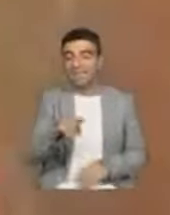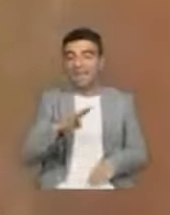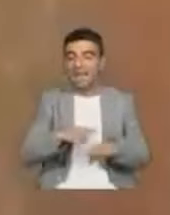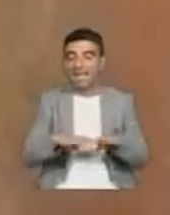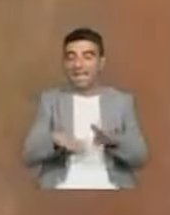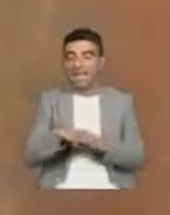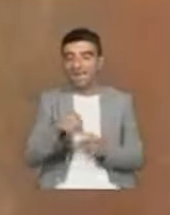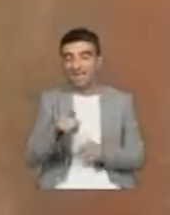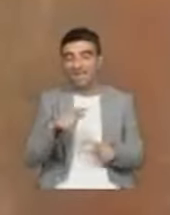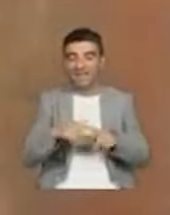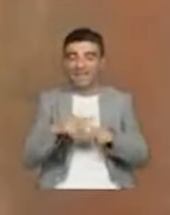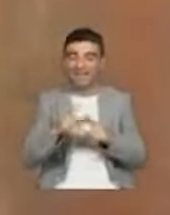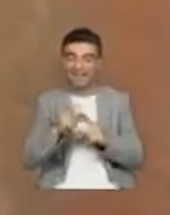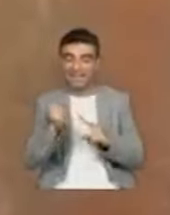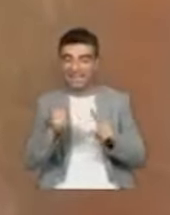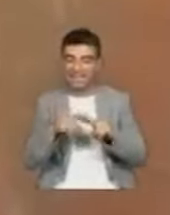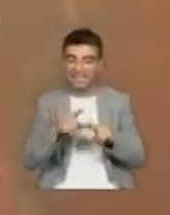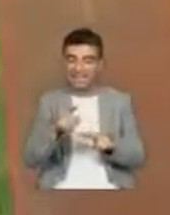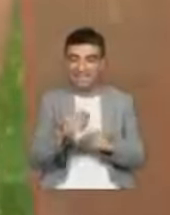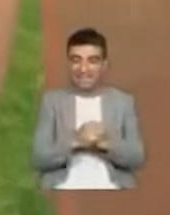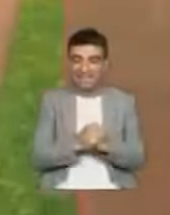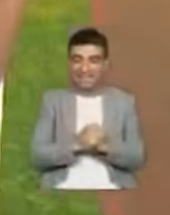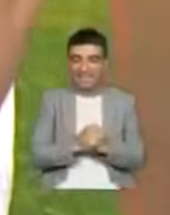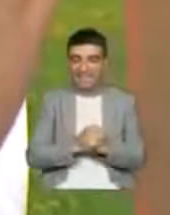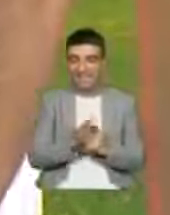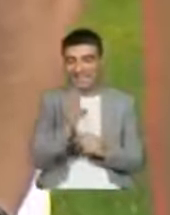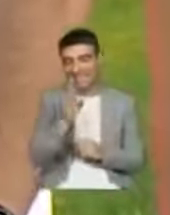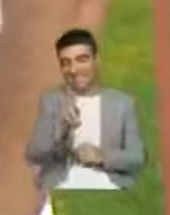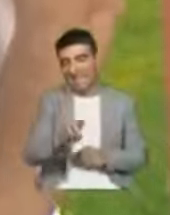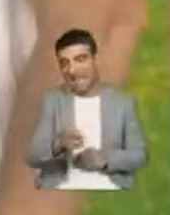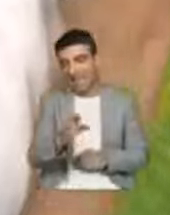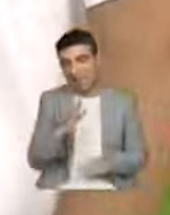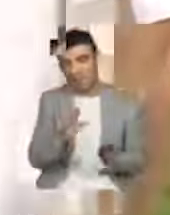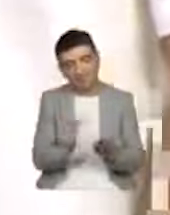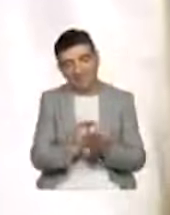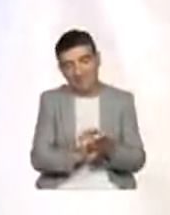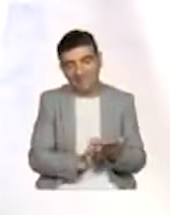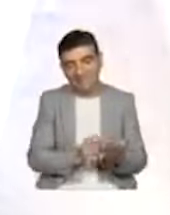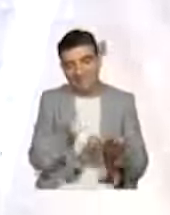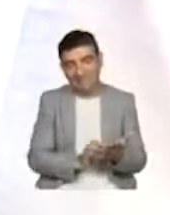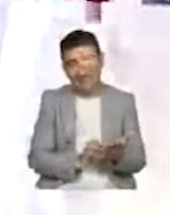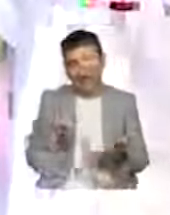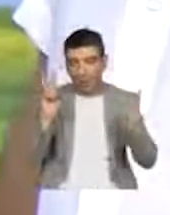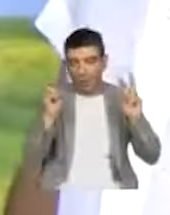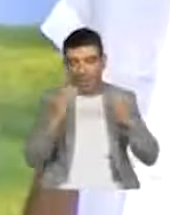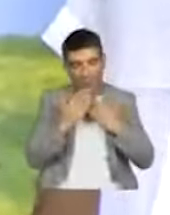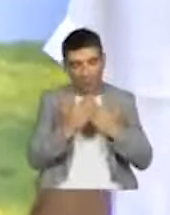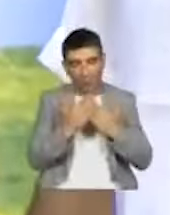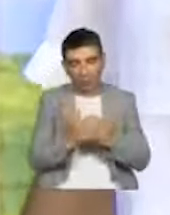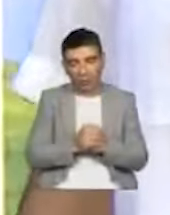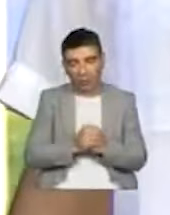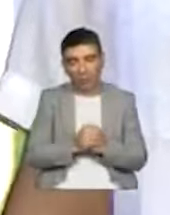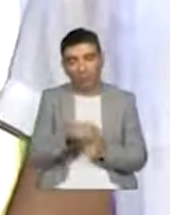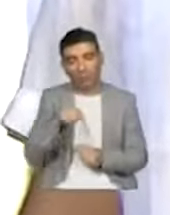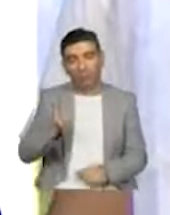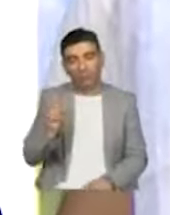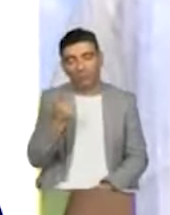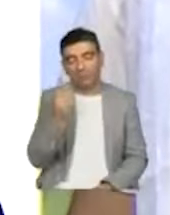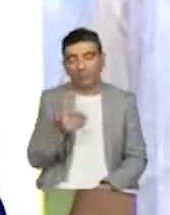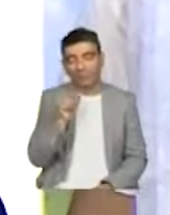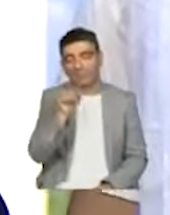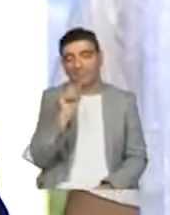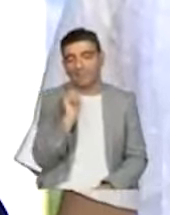elimdeki Fadile ile ilgili ya artık açın bunu. Burada yazan şeyleri okuyacağım. Bu sürpriz olsun